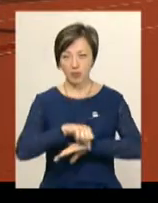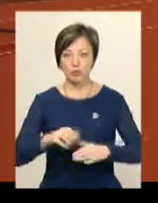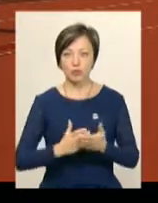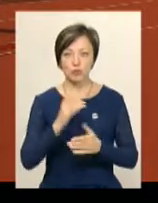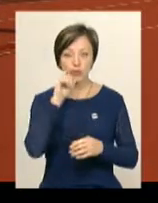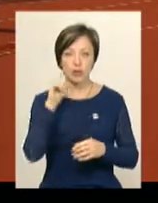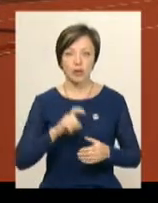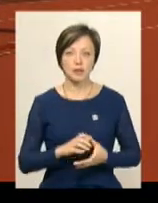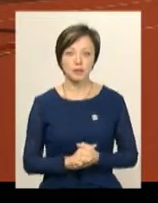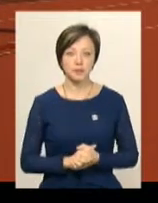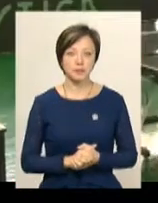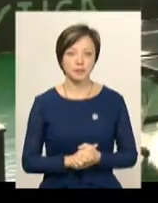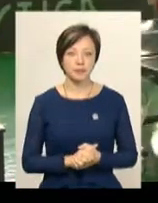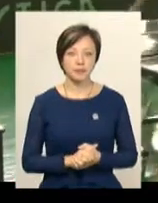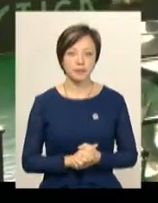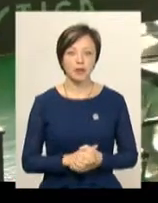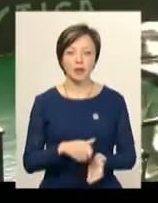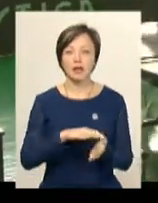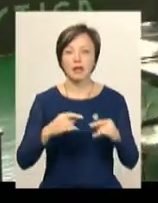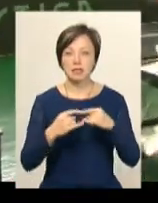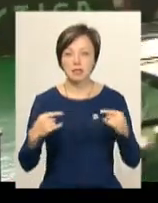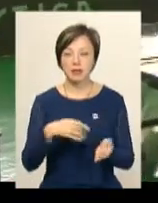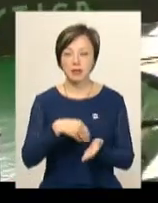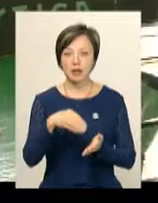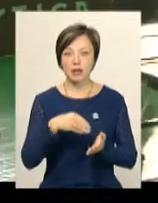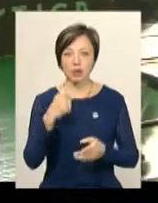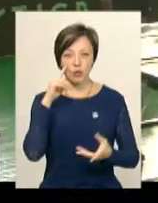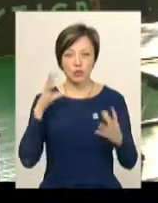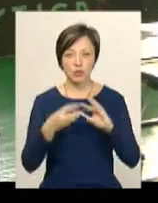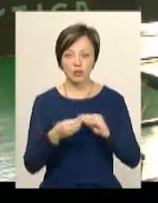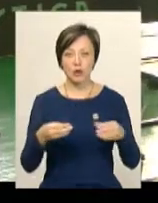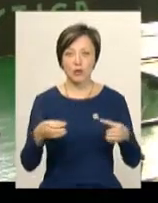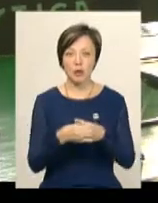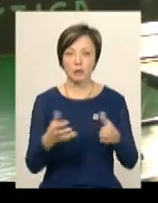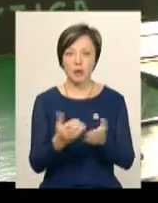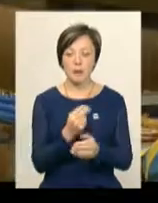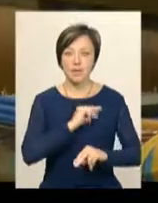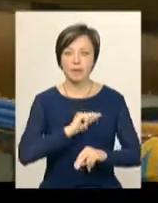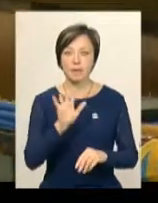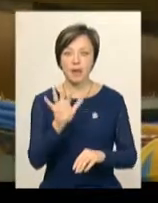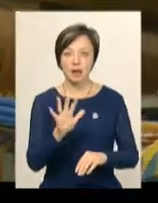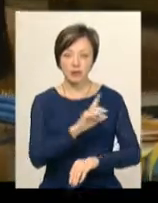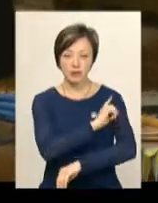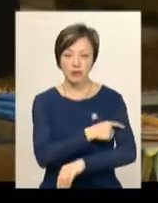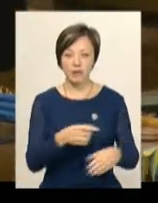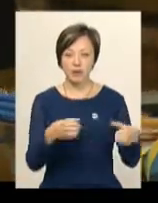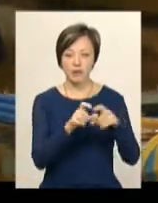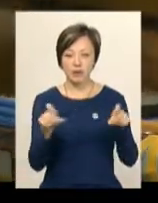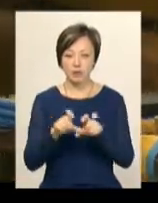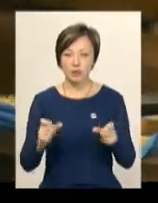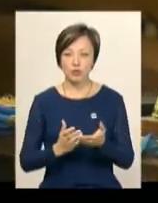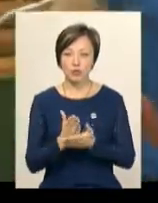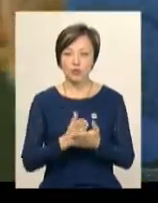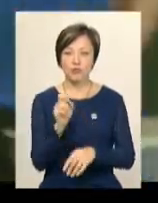України імені Богдана Хмельницького. У настільному тенісі очки своїм командам здобували працівники 5 силових відомств, представники яких виконують